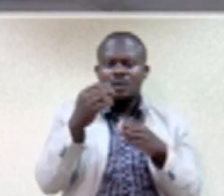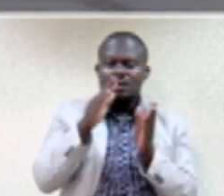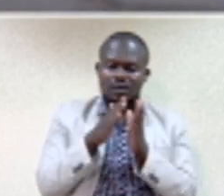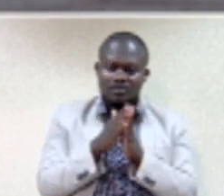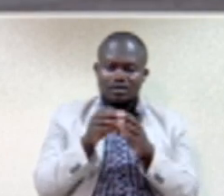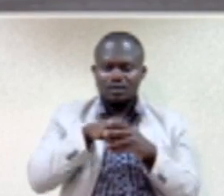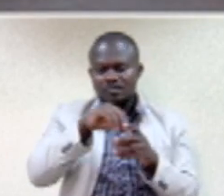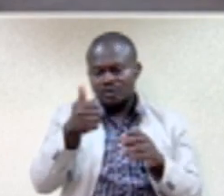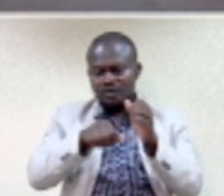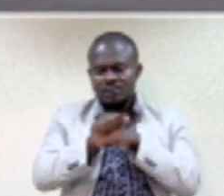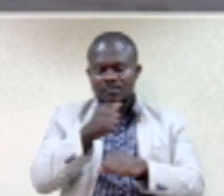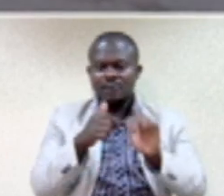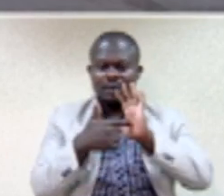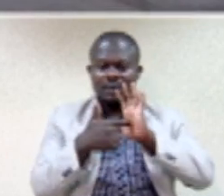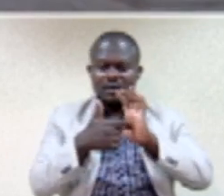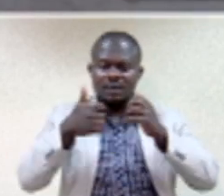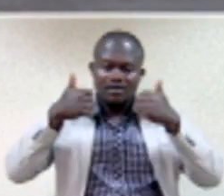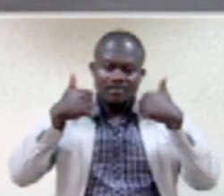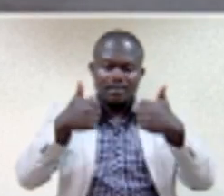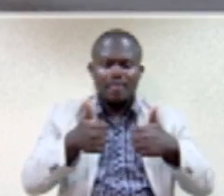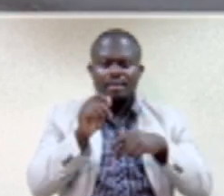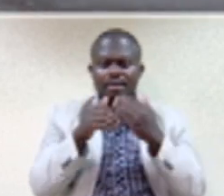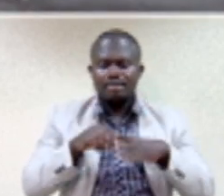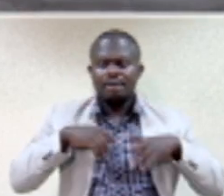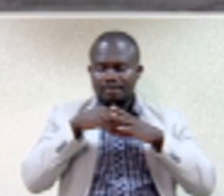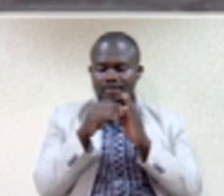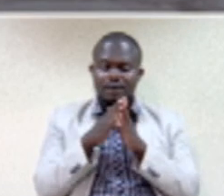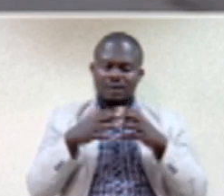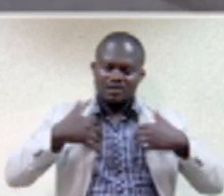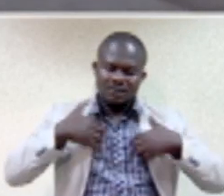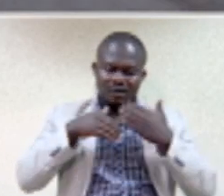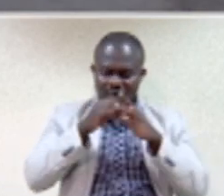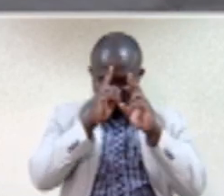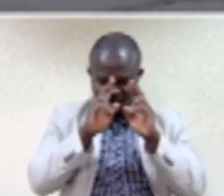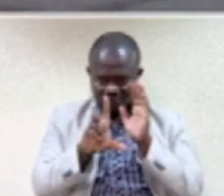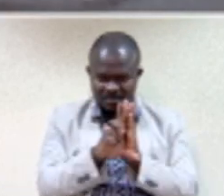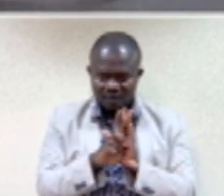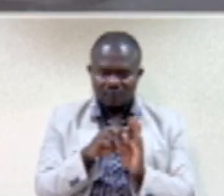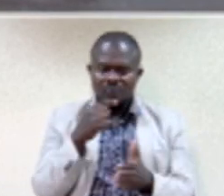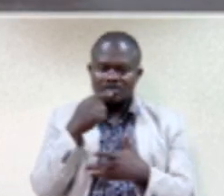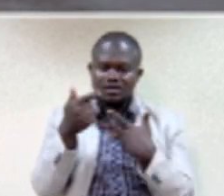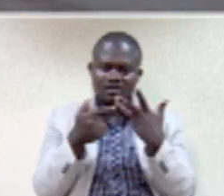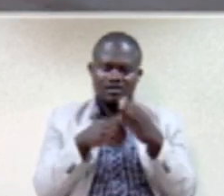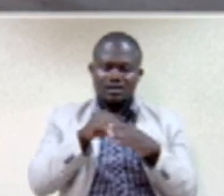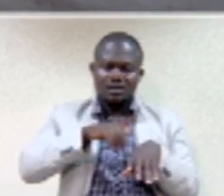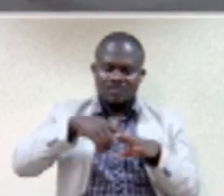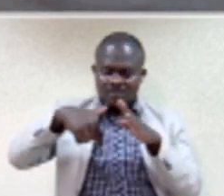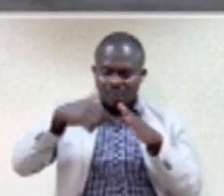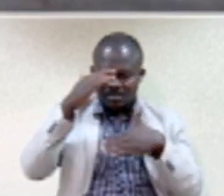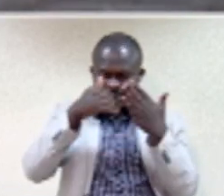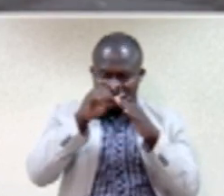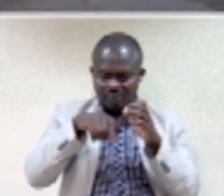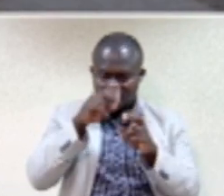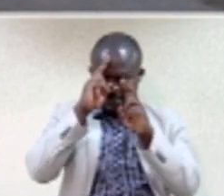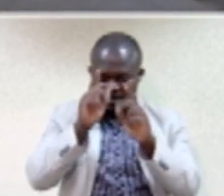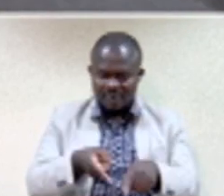mu bindi bikorwa bigaragara neza ko abatuye uyu mujyi bashishikariye kubahiriza ingamba harimo kuba ko samo yabo bizi neza ko bagomba kuba